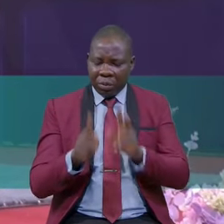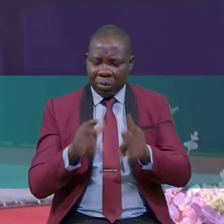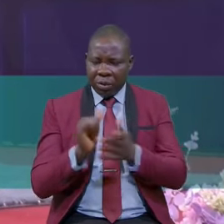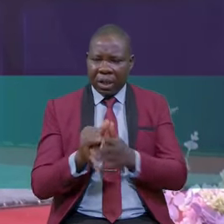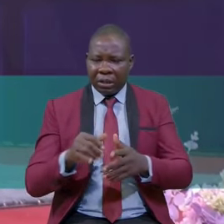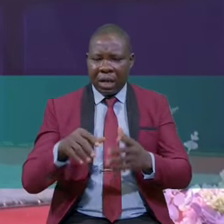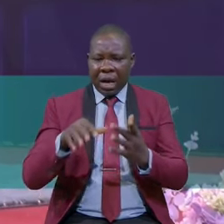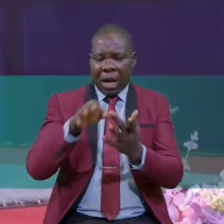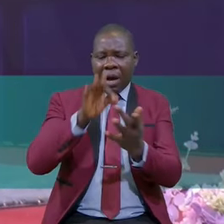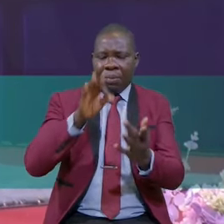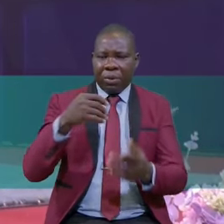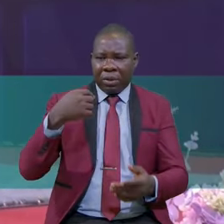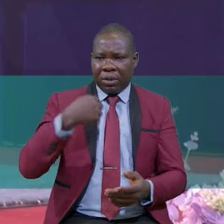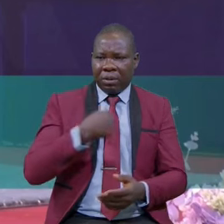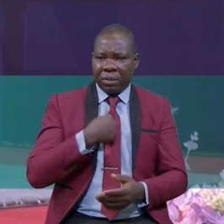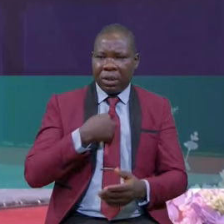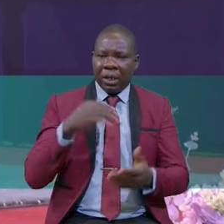m'ont établi et qui ont décidé